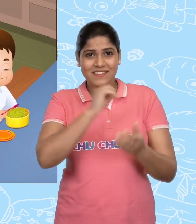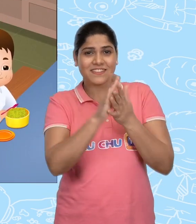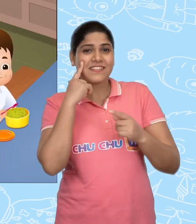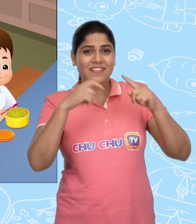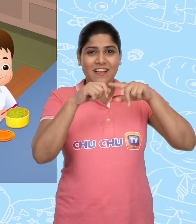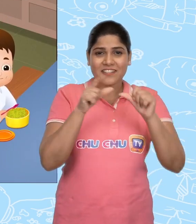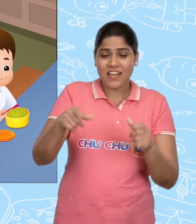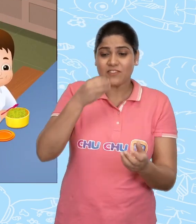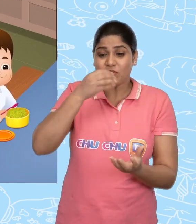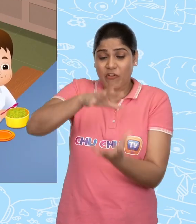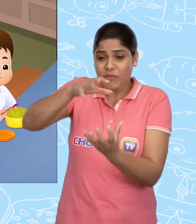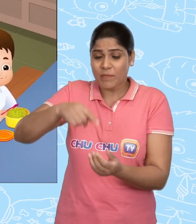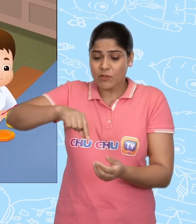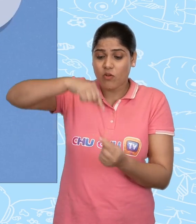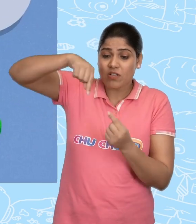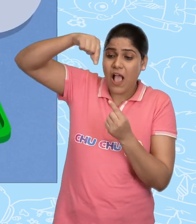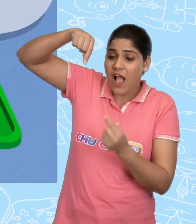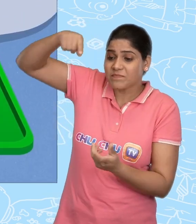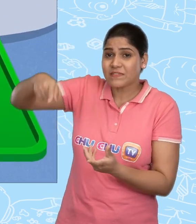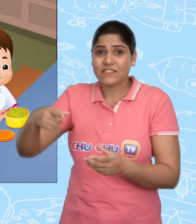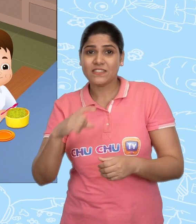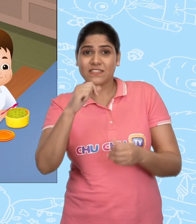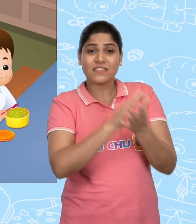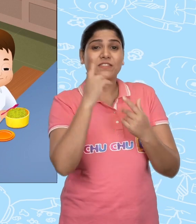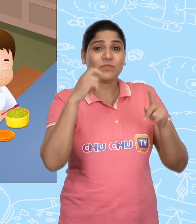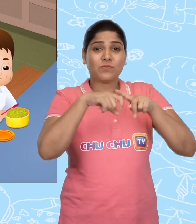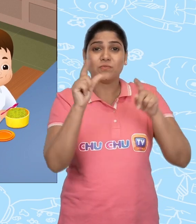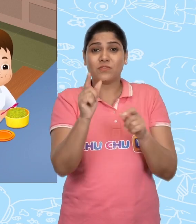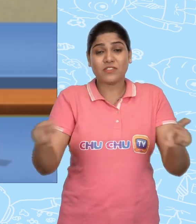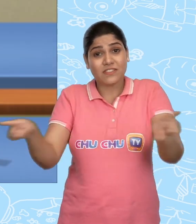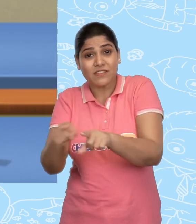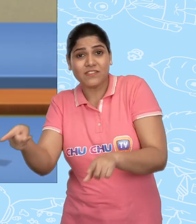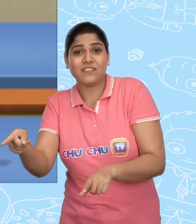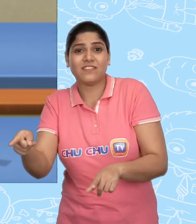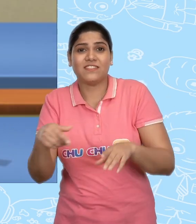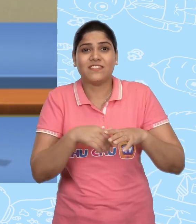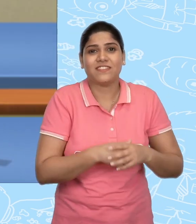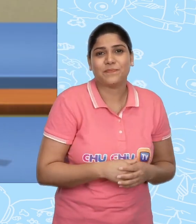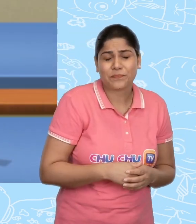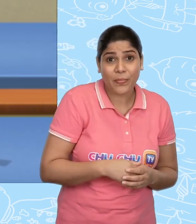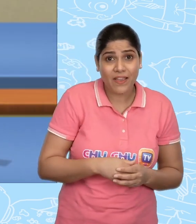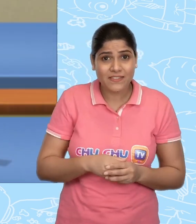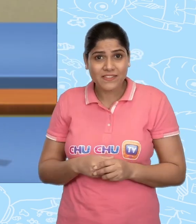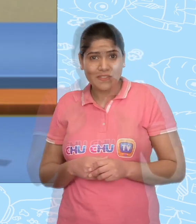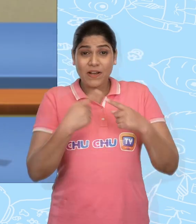चीका के टिफिन में तो स्पेगेटी है और चीकू भी वही लाई है।